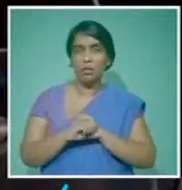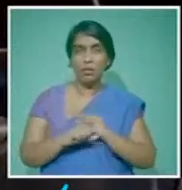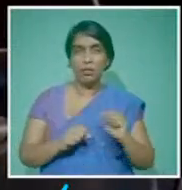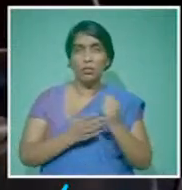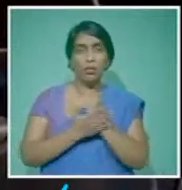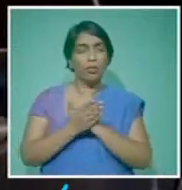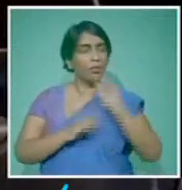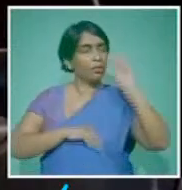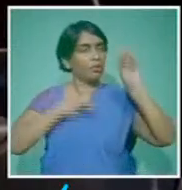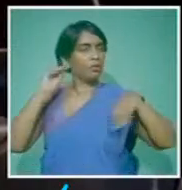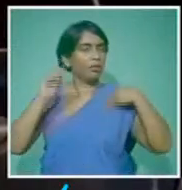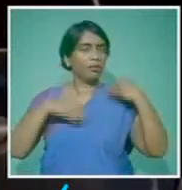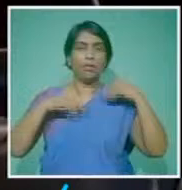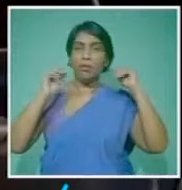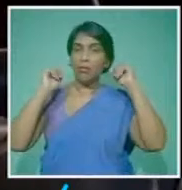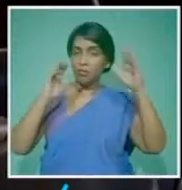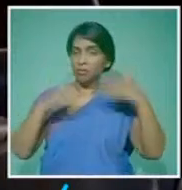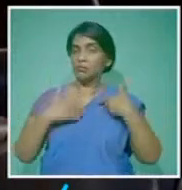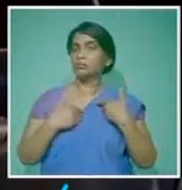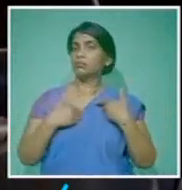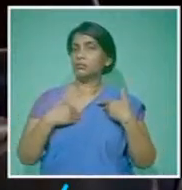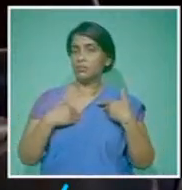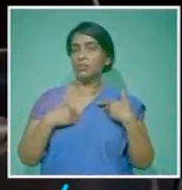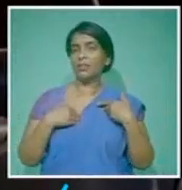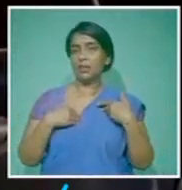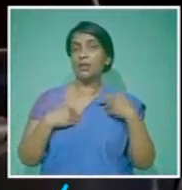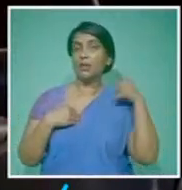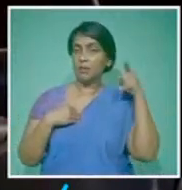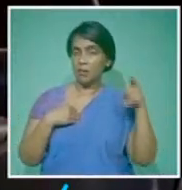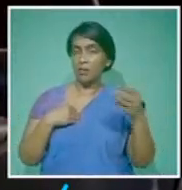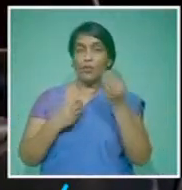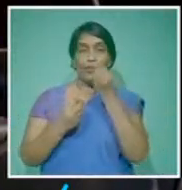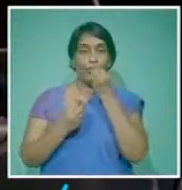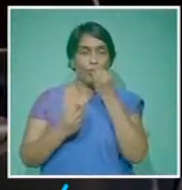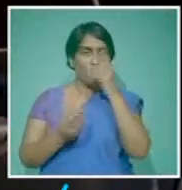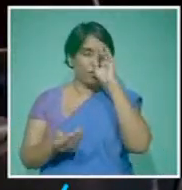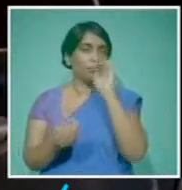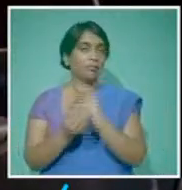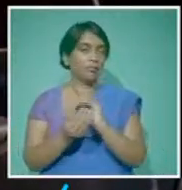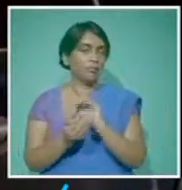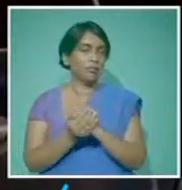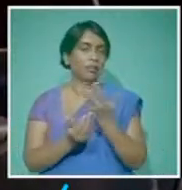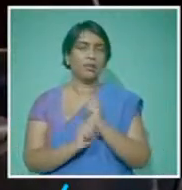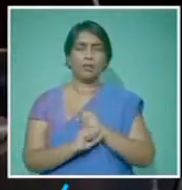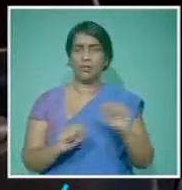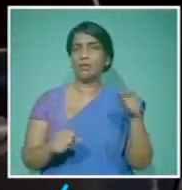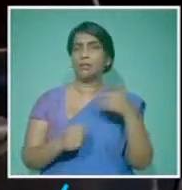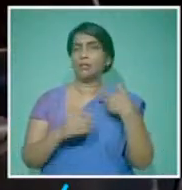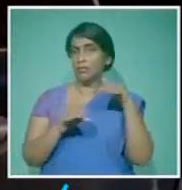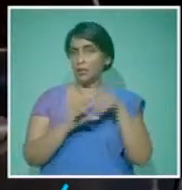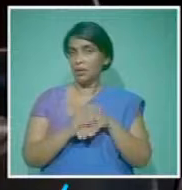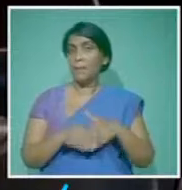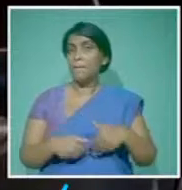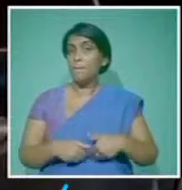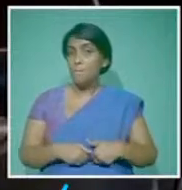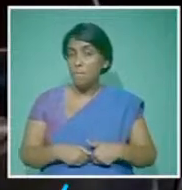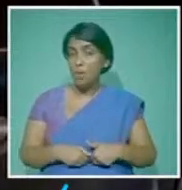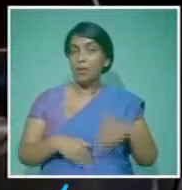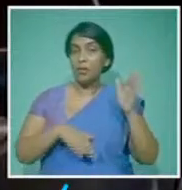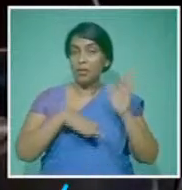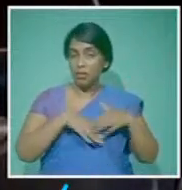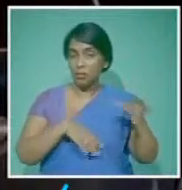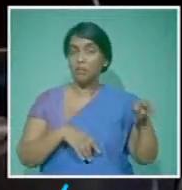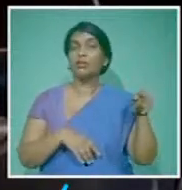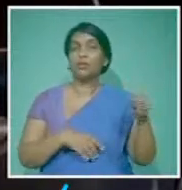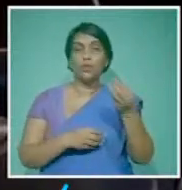සියලු වරප්‍රසාදවල භුක්ති විඳමින් ඒ ආහාර අනාරක්ෂිතතාවය තුළ පෙළෙන බඩගින්නේ ඉන්න